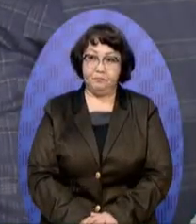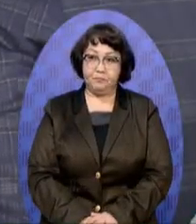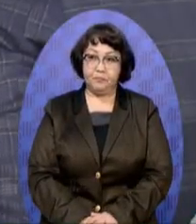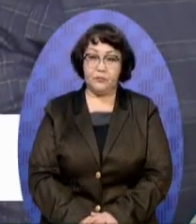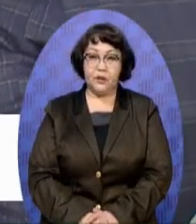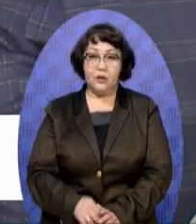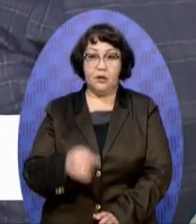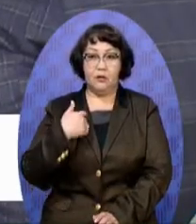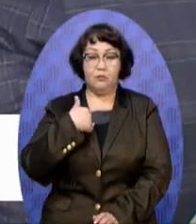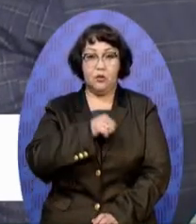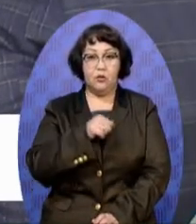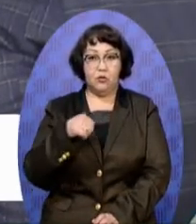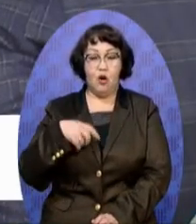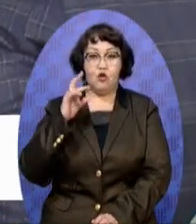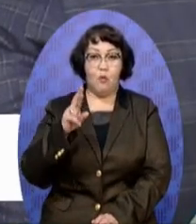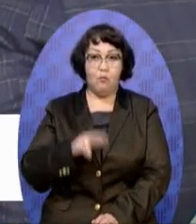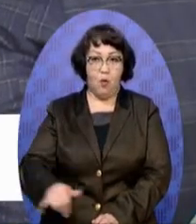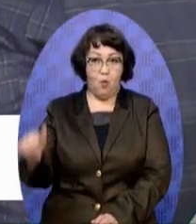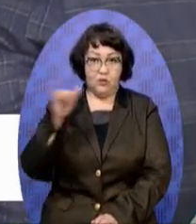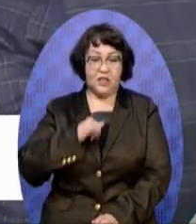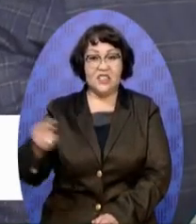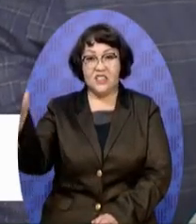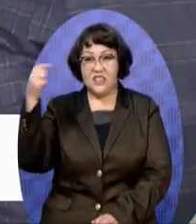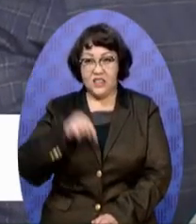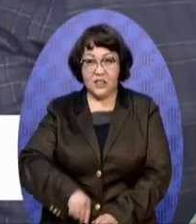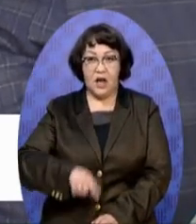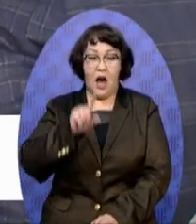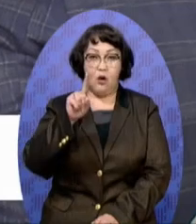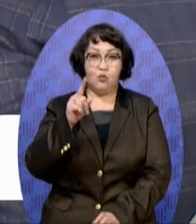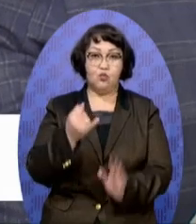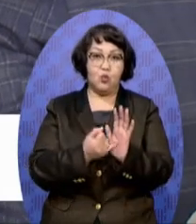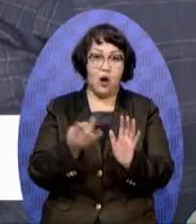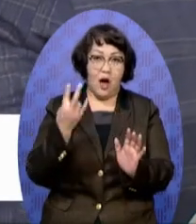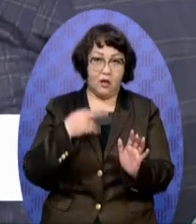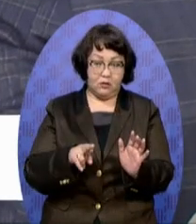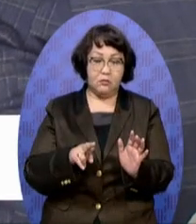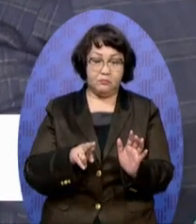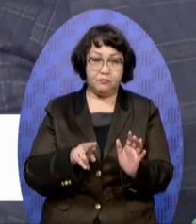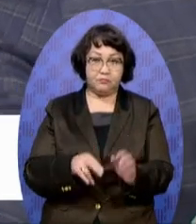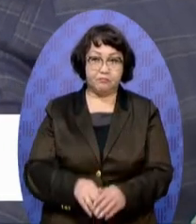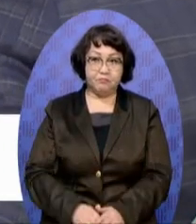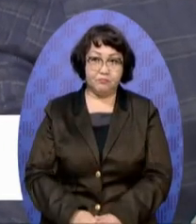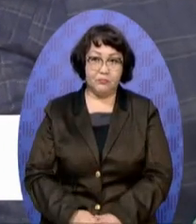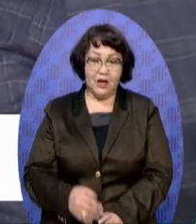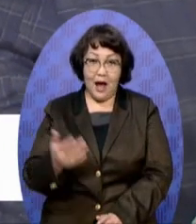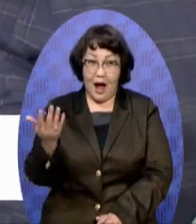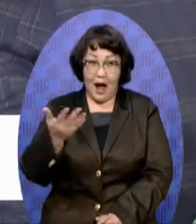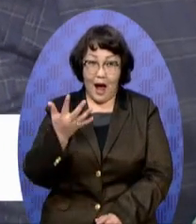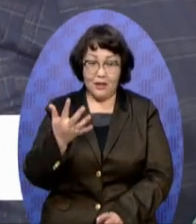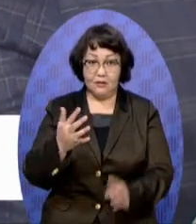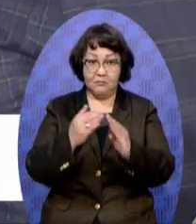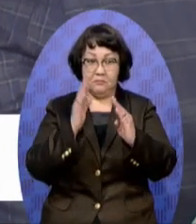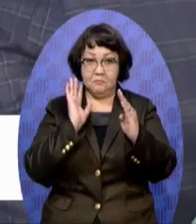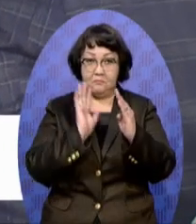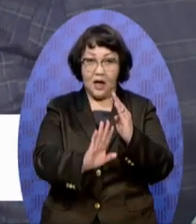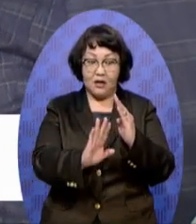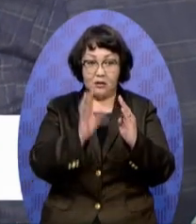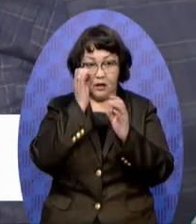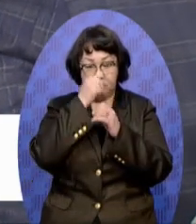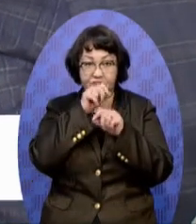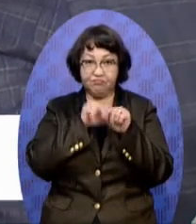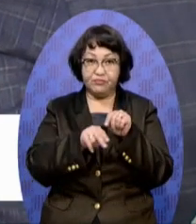Би болохоор Япон улсаас ирсэн 16-нд. За, хаан тусгаарлагдж байгаа вэ? Тусгаарлаж байгаа